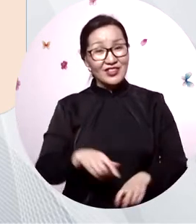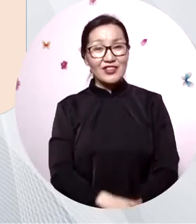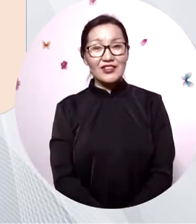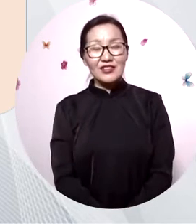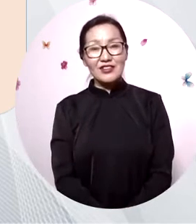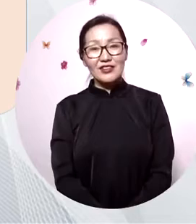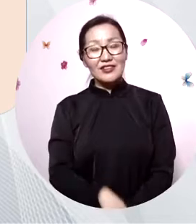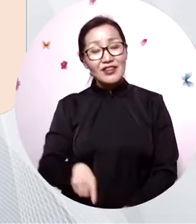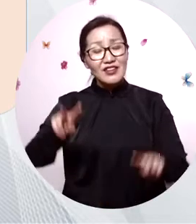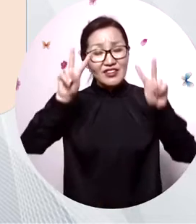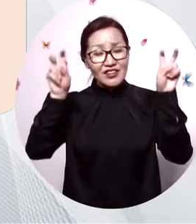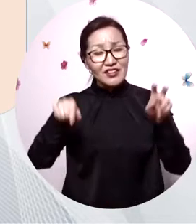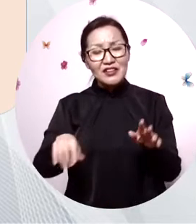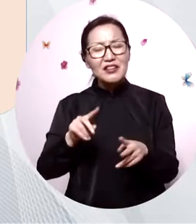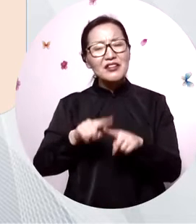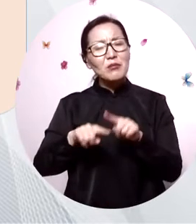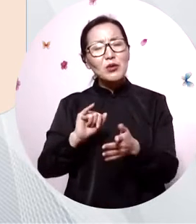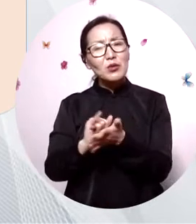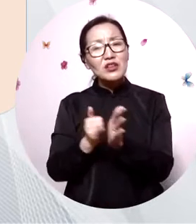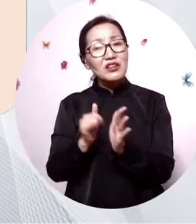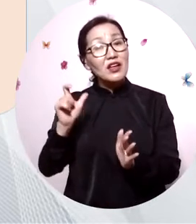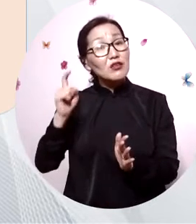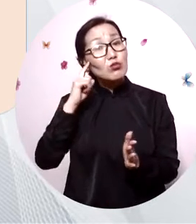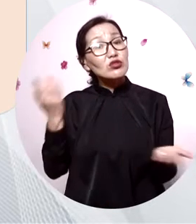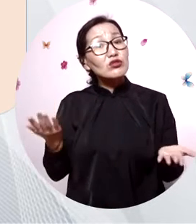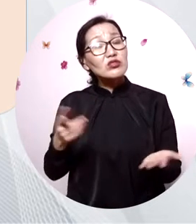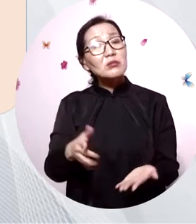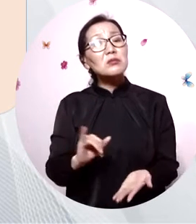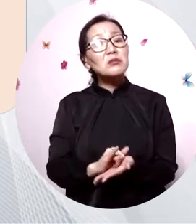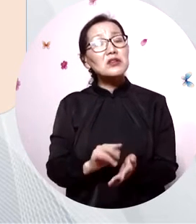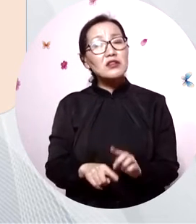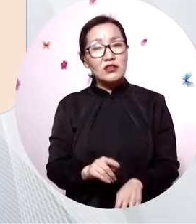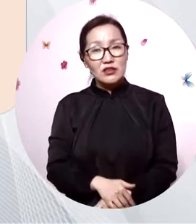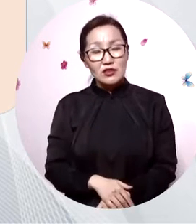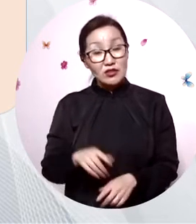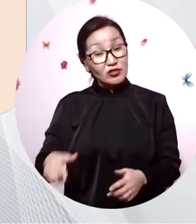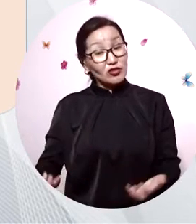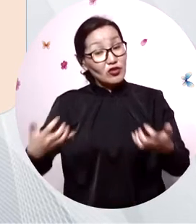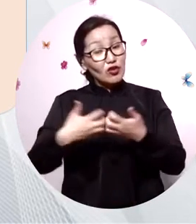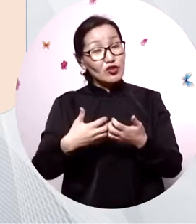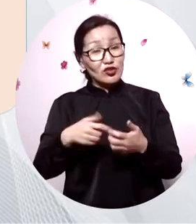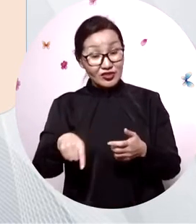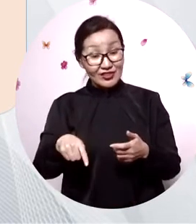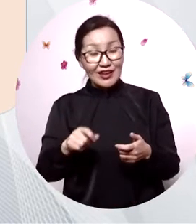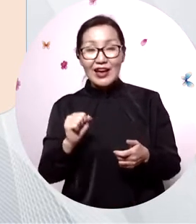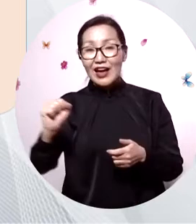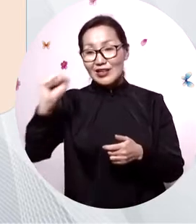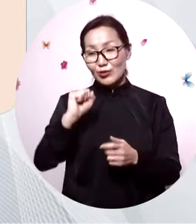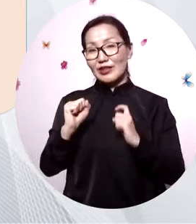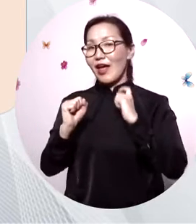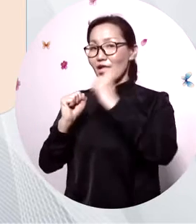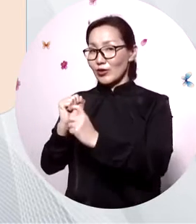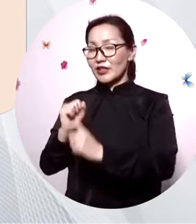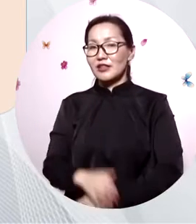ээ. Энэ ихийг та нар ямар утгатай их гэж бодож байна? За энд тохирсон асуултанд хэдүүлээ